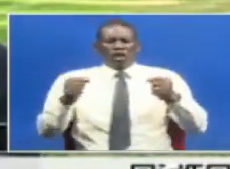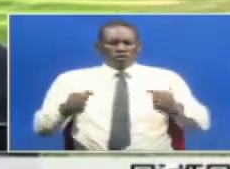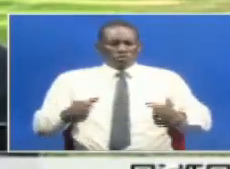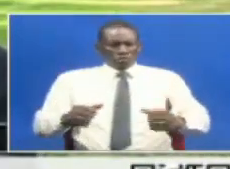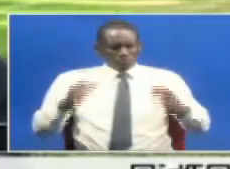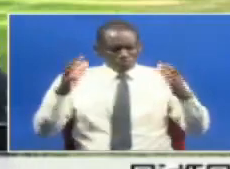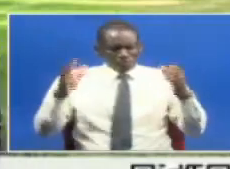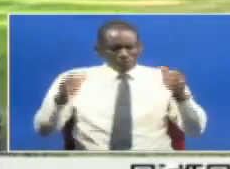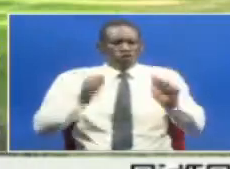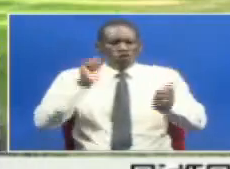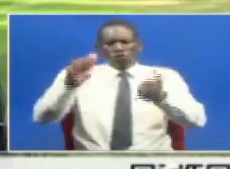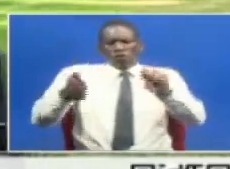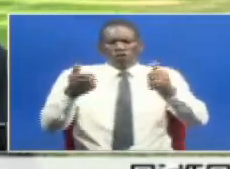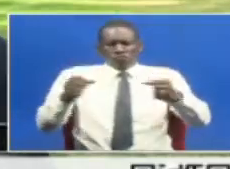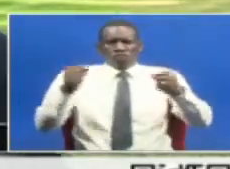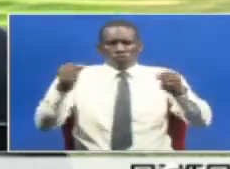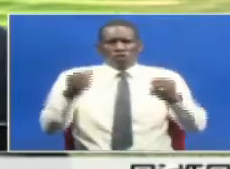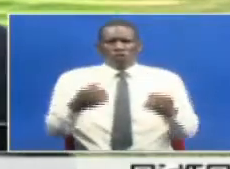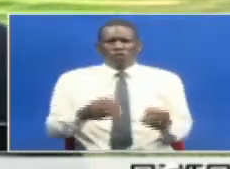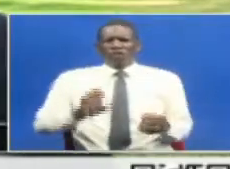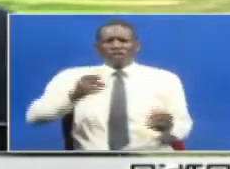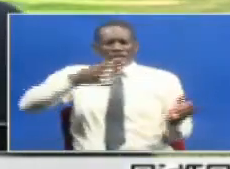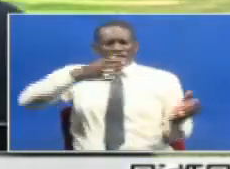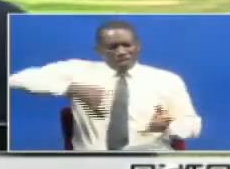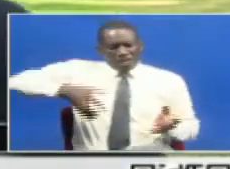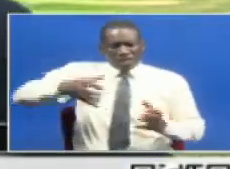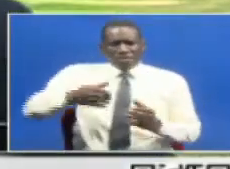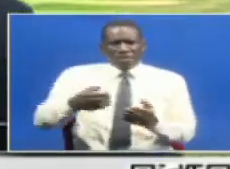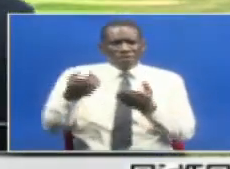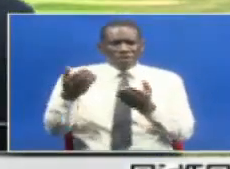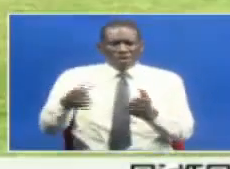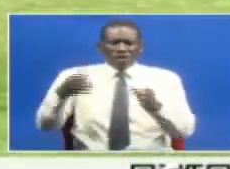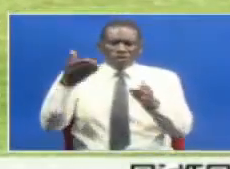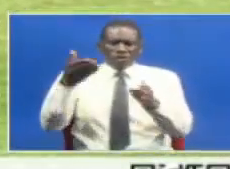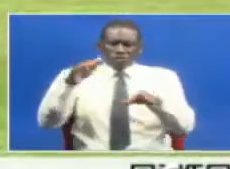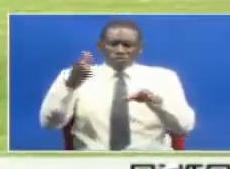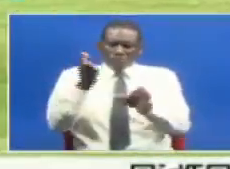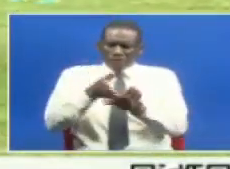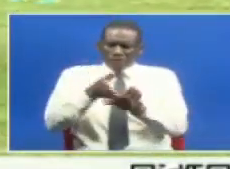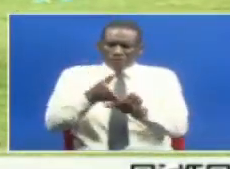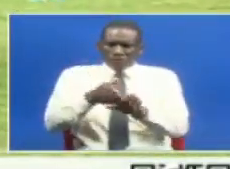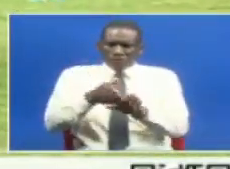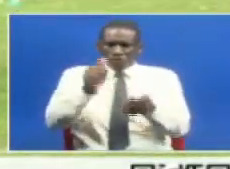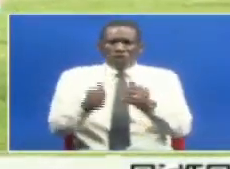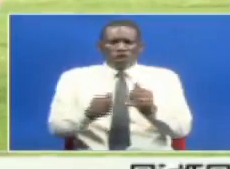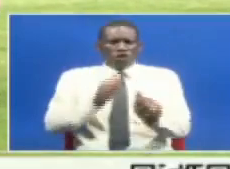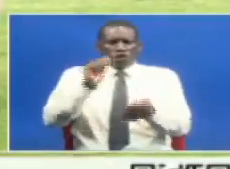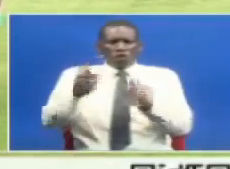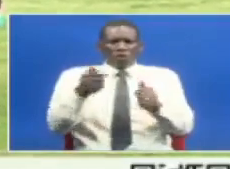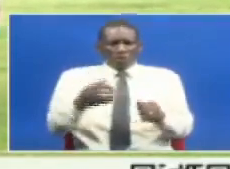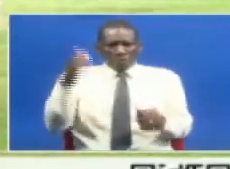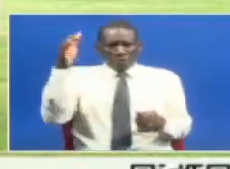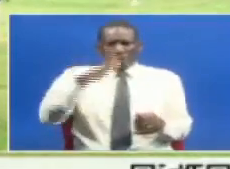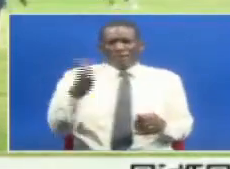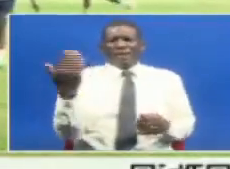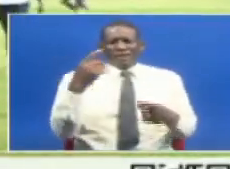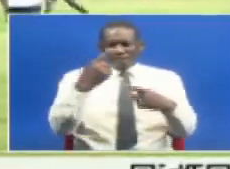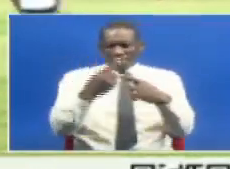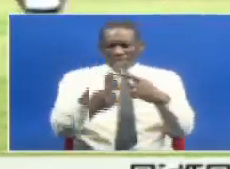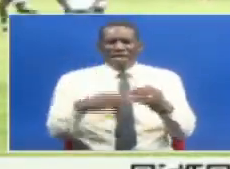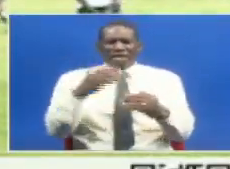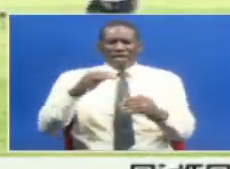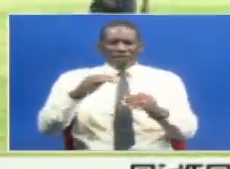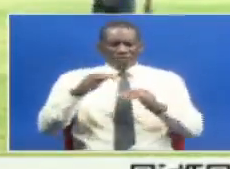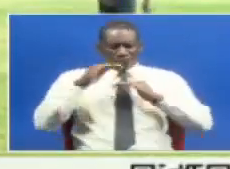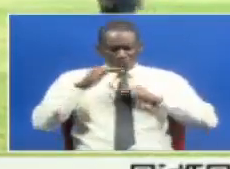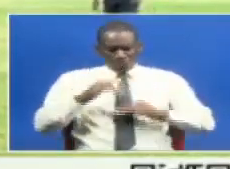have the Kenya Rugby Powerhouses who will be participating in the game. Mchuano huu ulirejelewa mwaka jana baada ya mapumziko ya